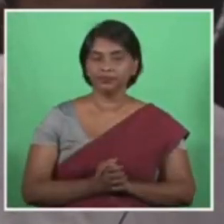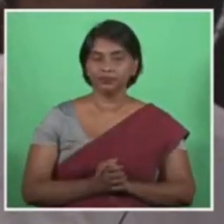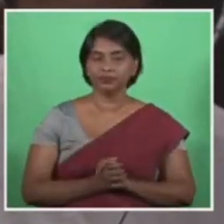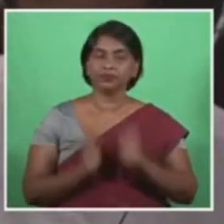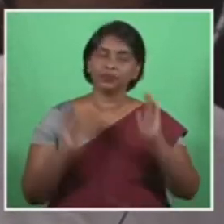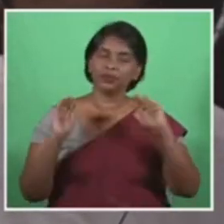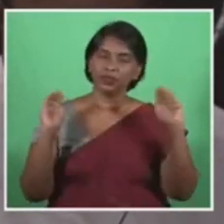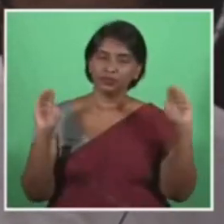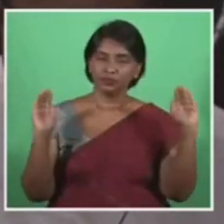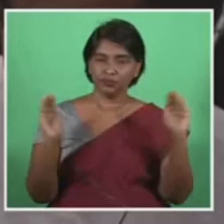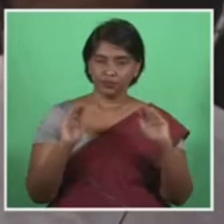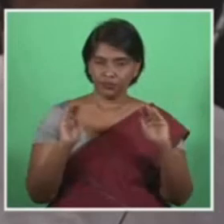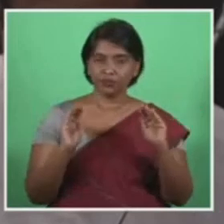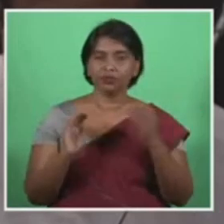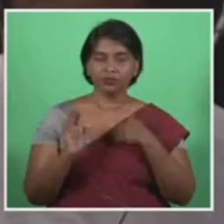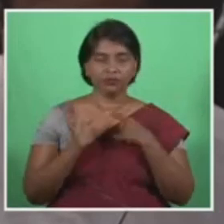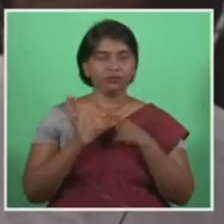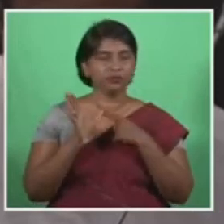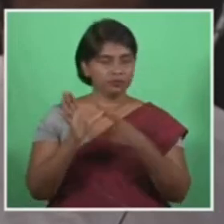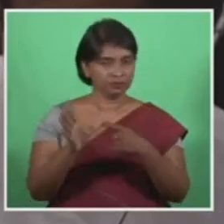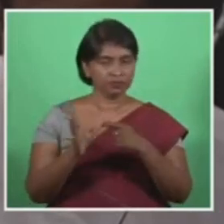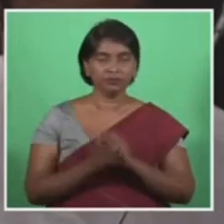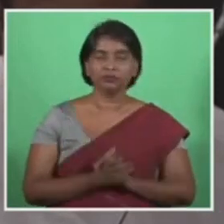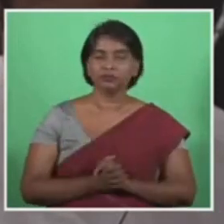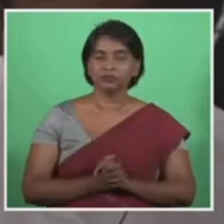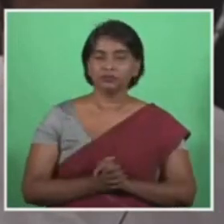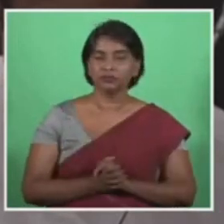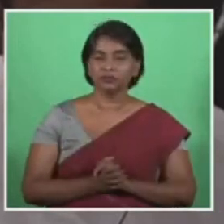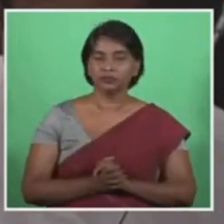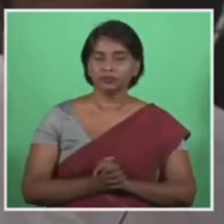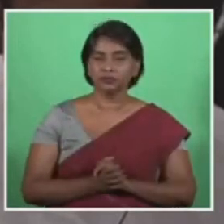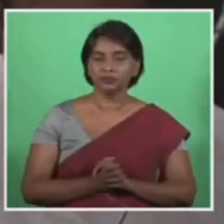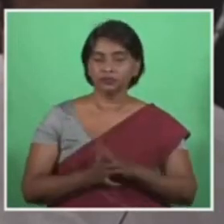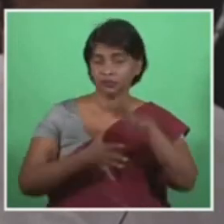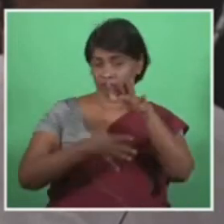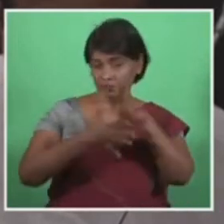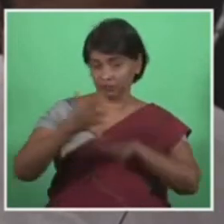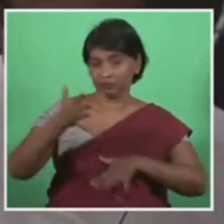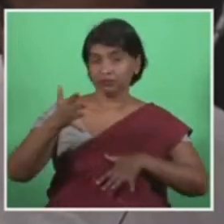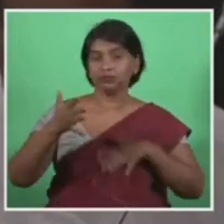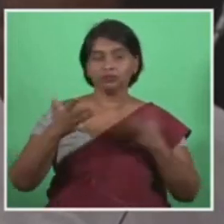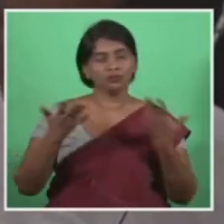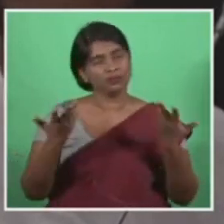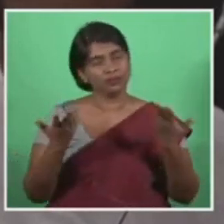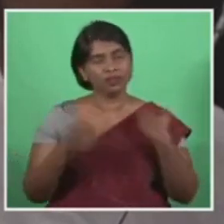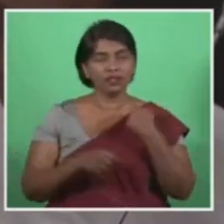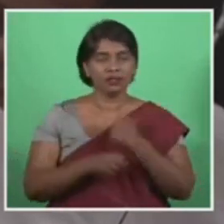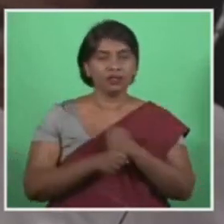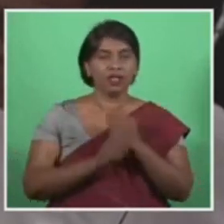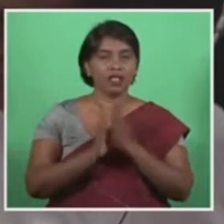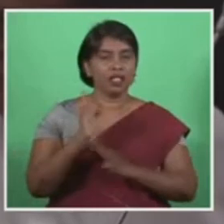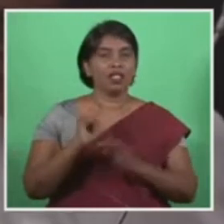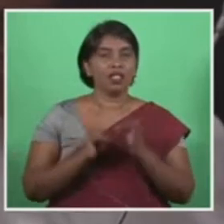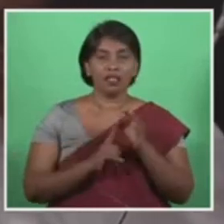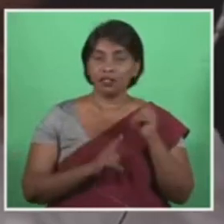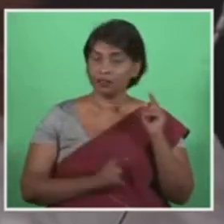කැටියෙන් මම පිළිතුරු දෙනවා ඒ විස්තරාත්මකද අපේ රාජ්‍ය මන්ත්‍රීතුමා විසින්